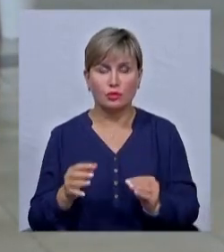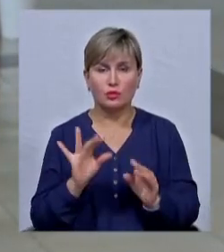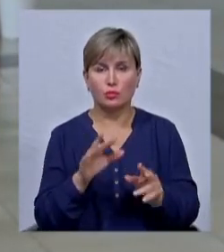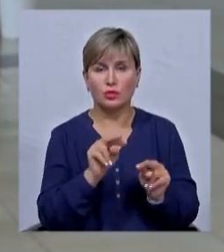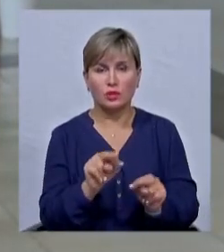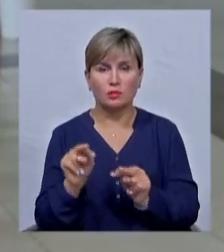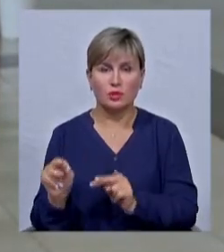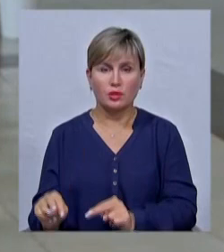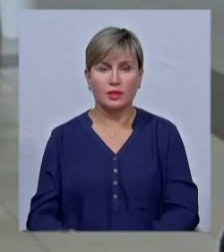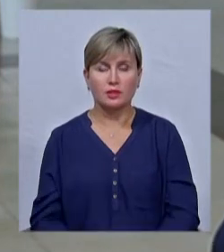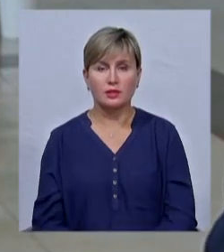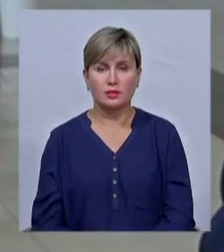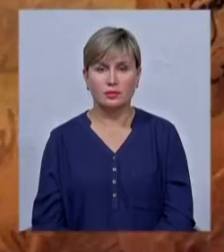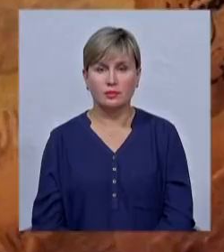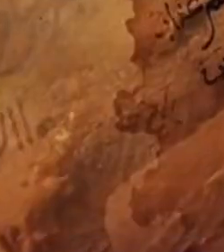охрану